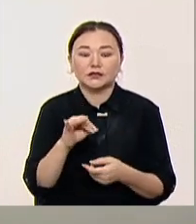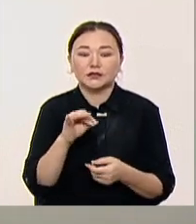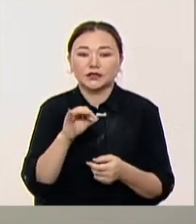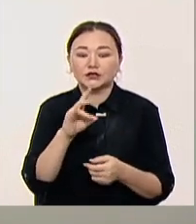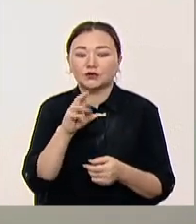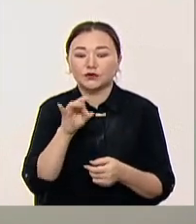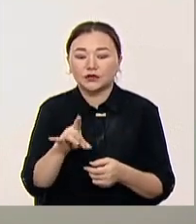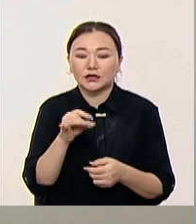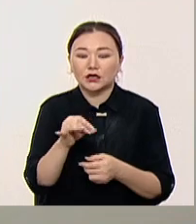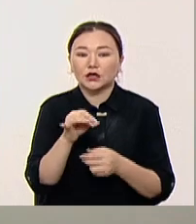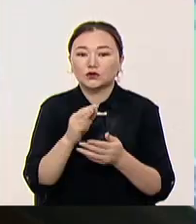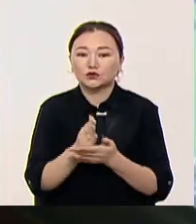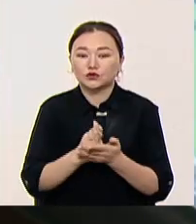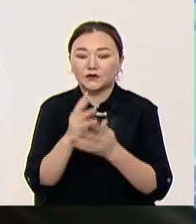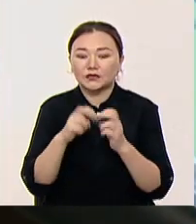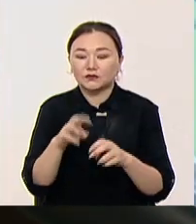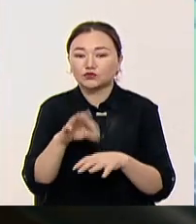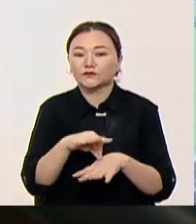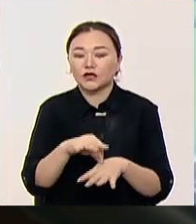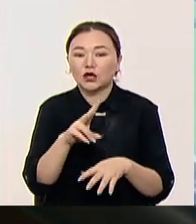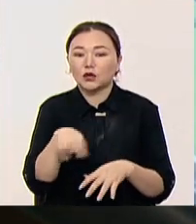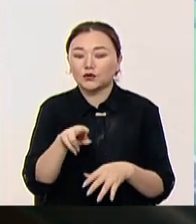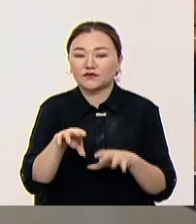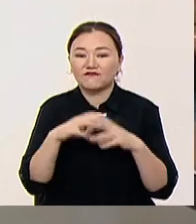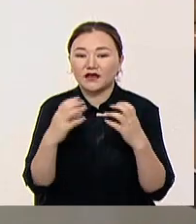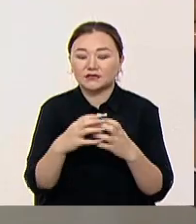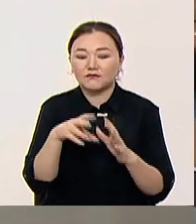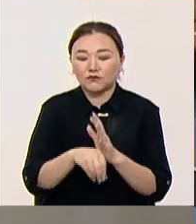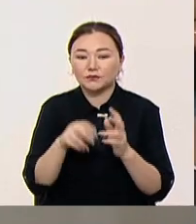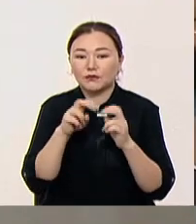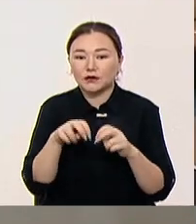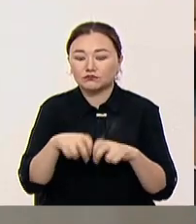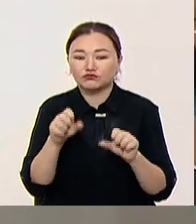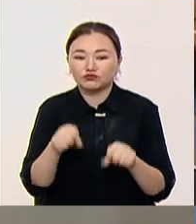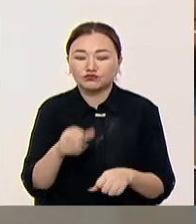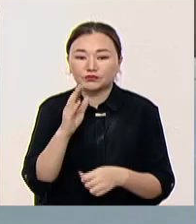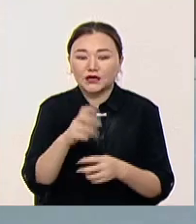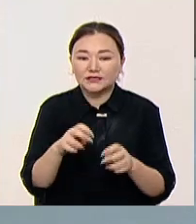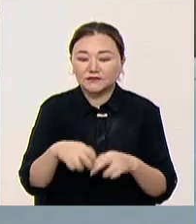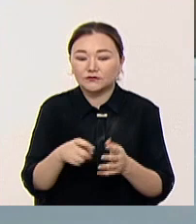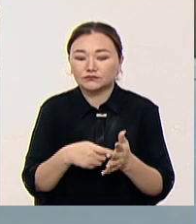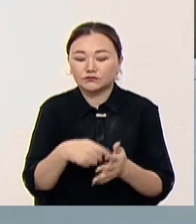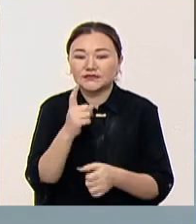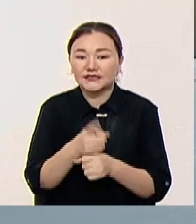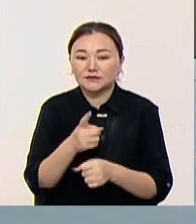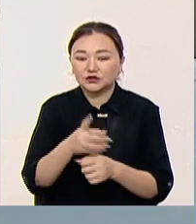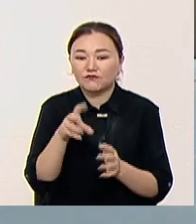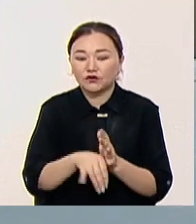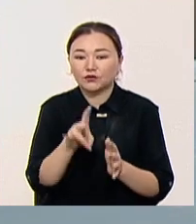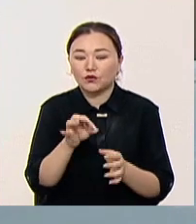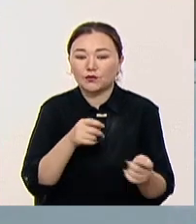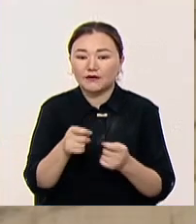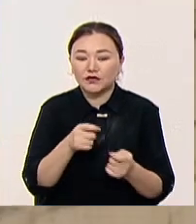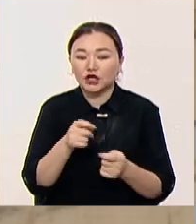И будет проводиться служебное расследование. Ледовый дворец попадает под мораторий, поэтому проверки и расследования проводить запрещено. Но в управлении